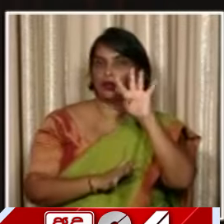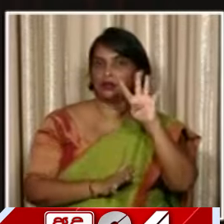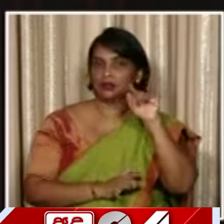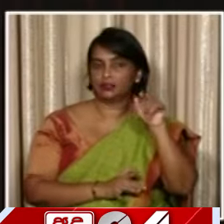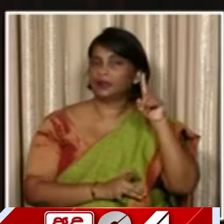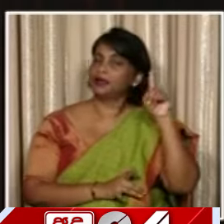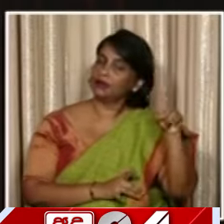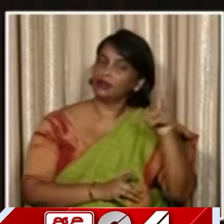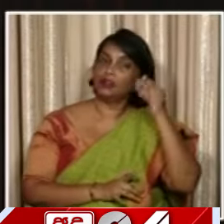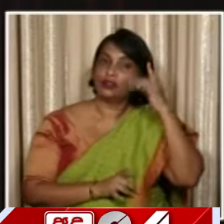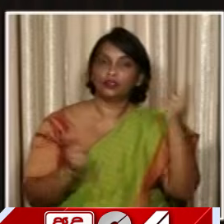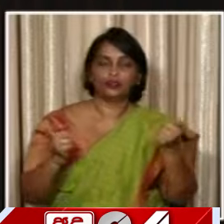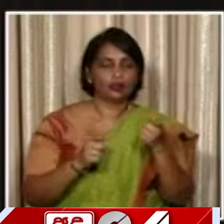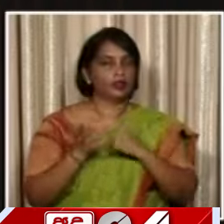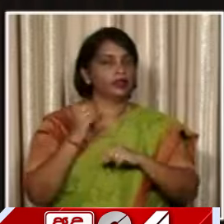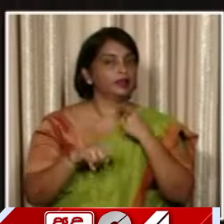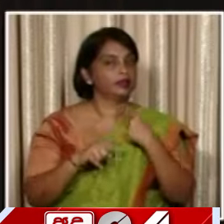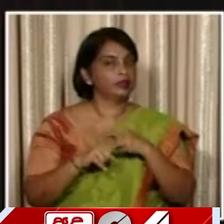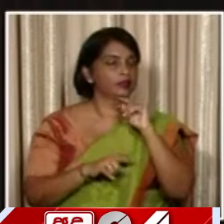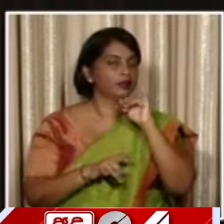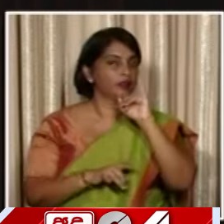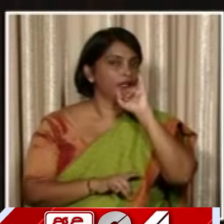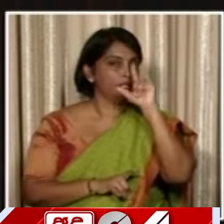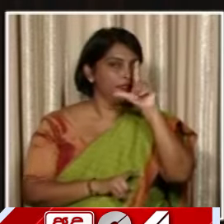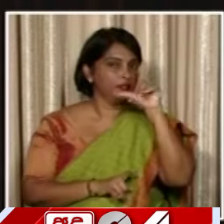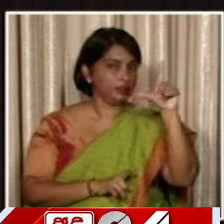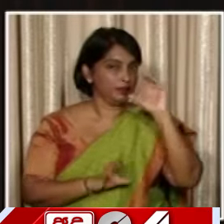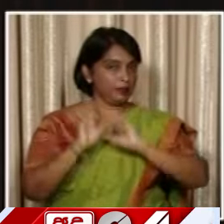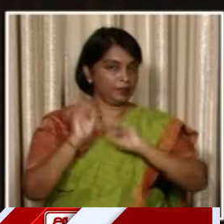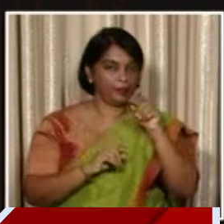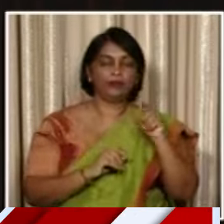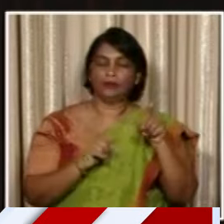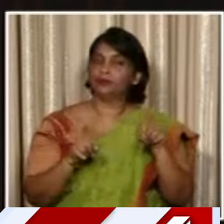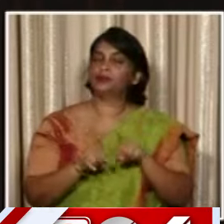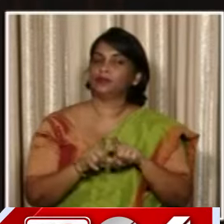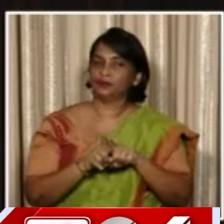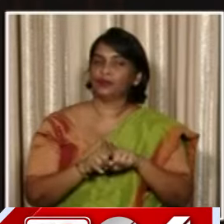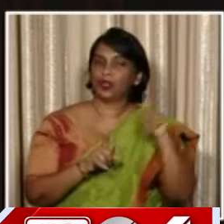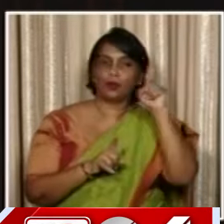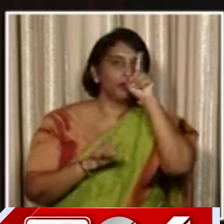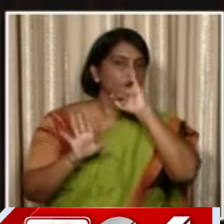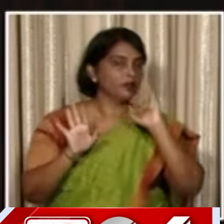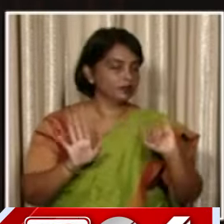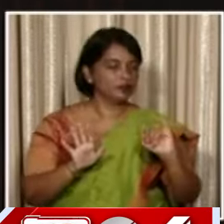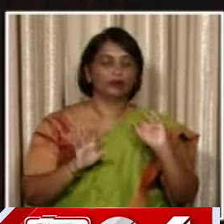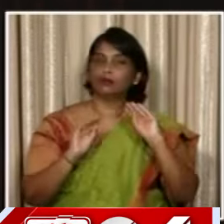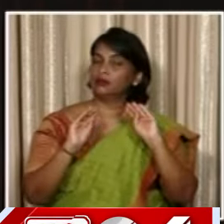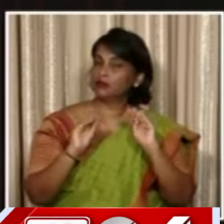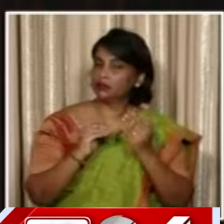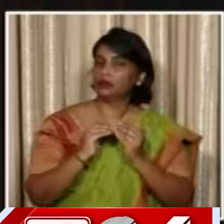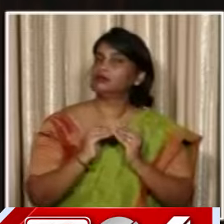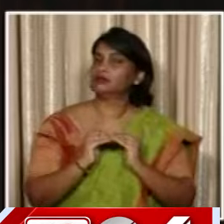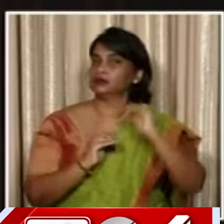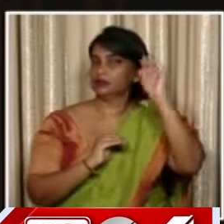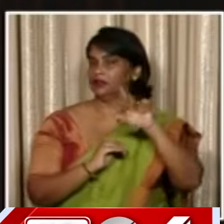154.1ක් විශේෂ වෙළඳ භාණ්ඩ බද්ද 77ක ප්‍රමාණයකින් පළවෙනි මාස 6දී සැලකිලි ලෙස